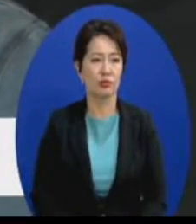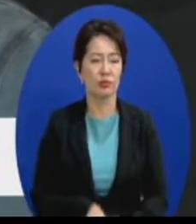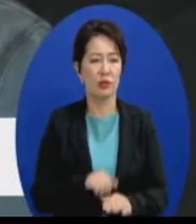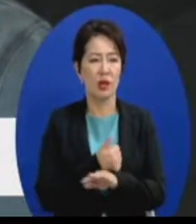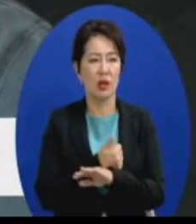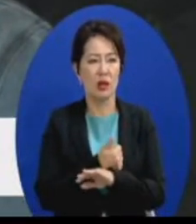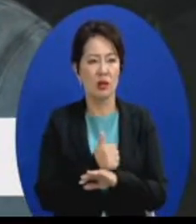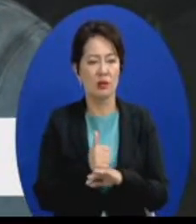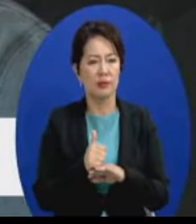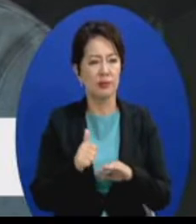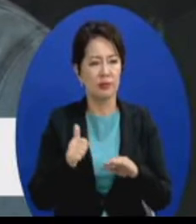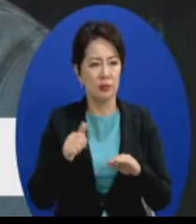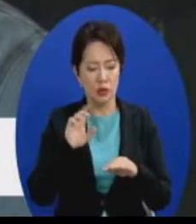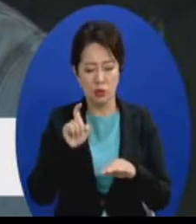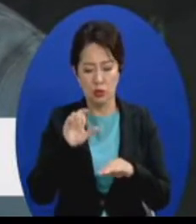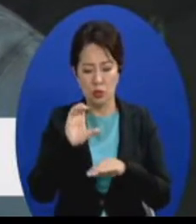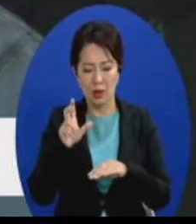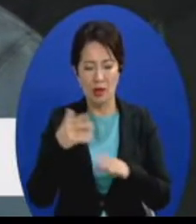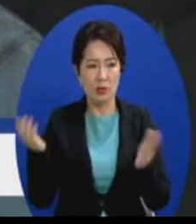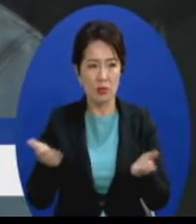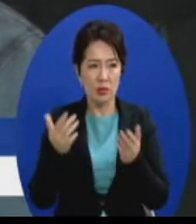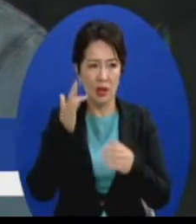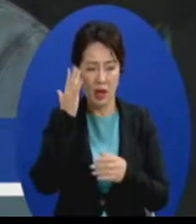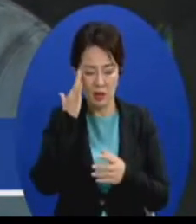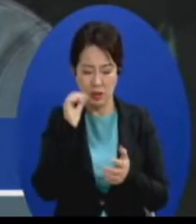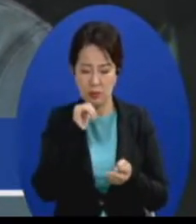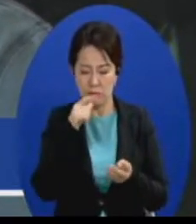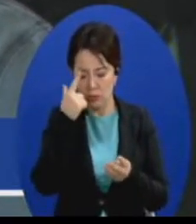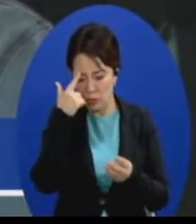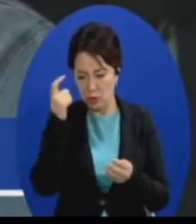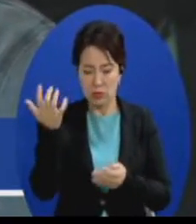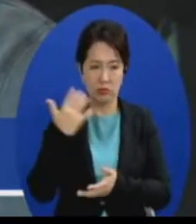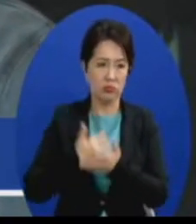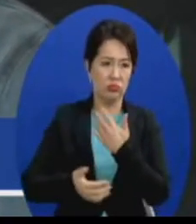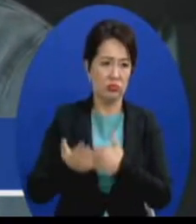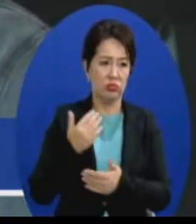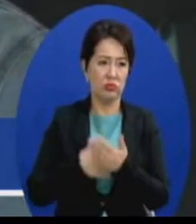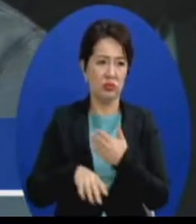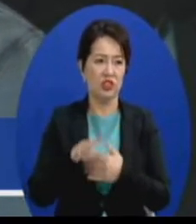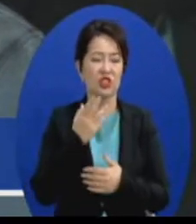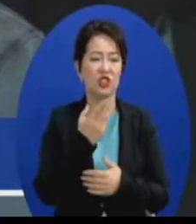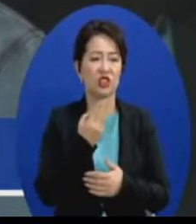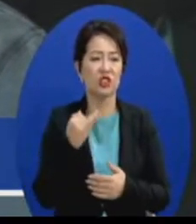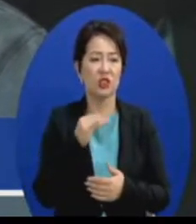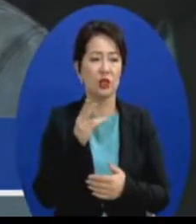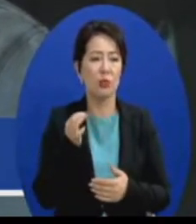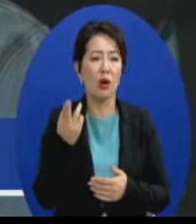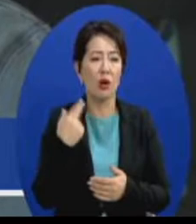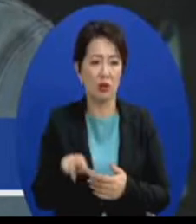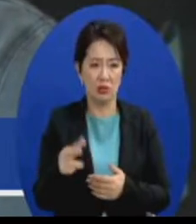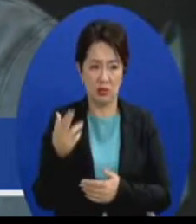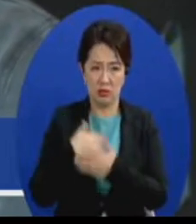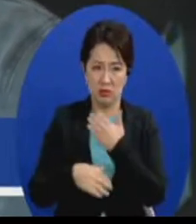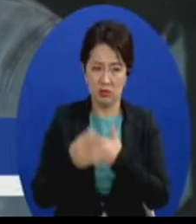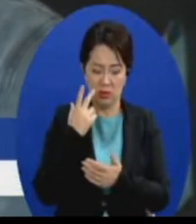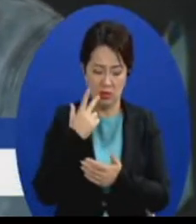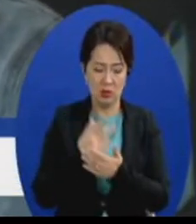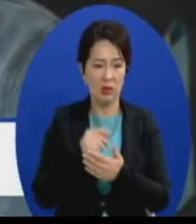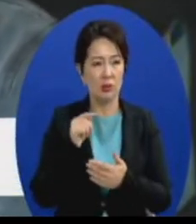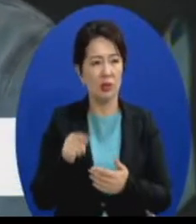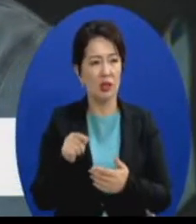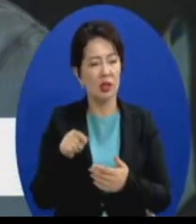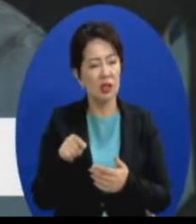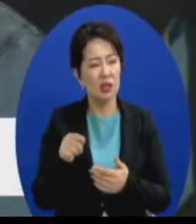Айлч уучлалыг Сүхбаатар аймагт нөгжүүлээ. Юм гадаад иргэдэд гэлтгүй Монгол иргэд хүртэл одоо шилэн богд гэхүүдээр одоо хийдгээ. Тэр одоо